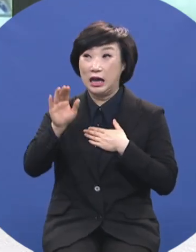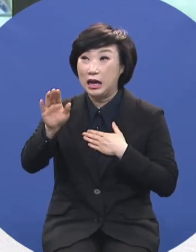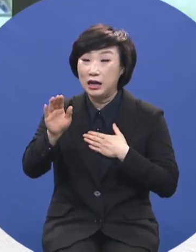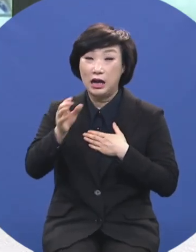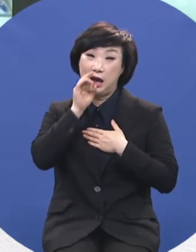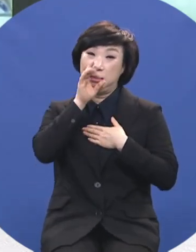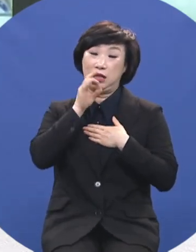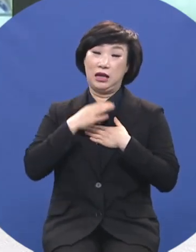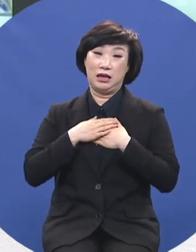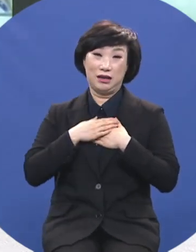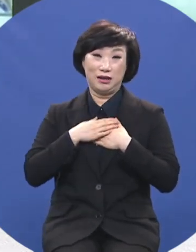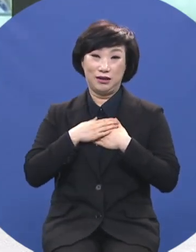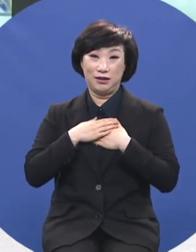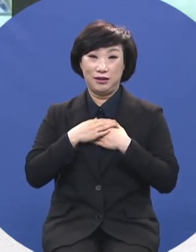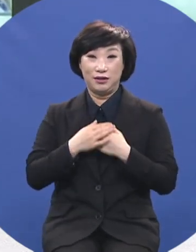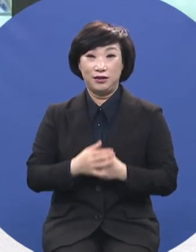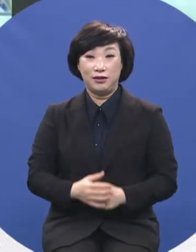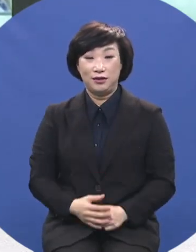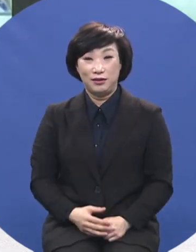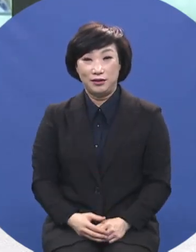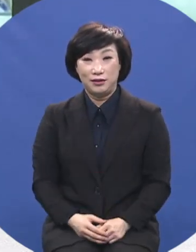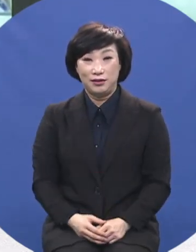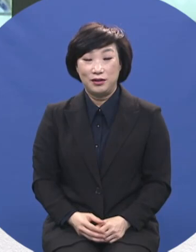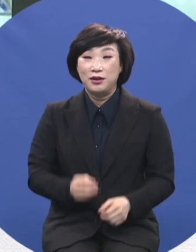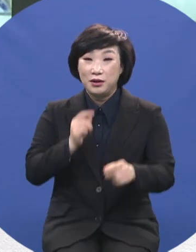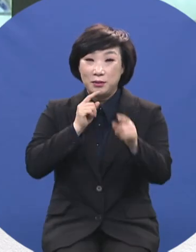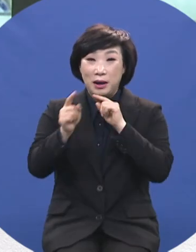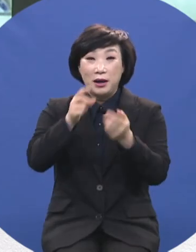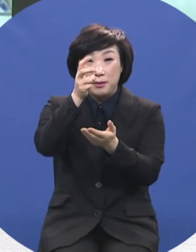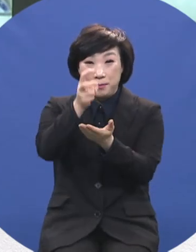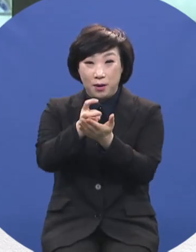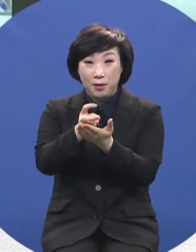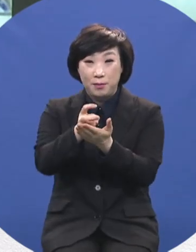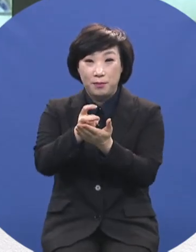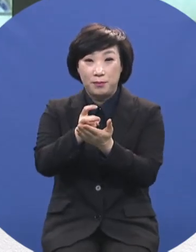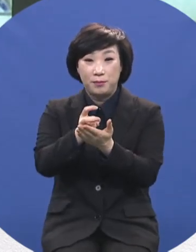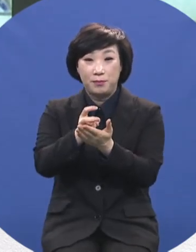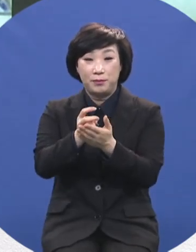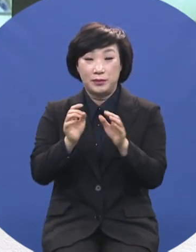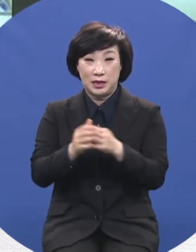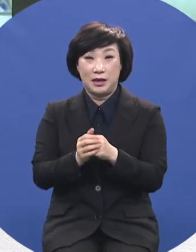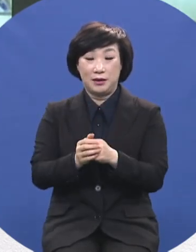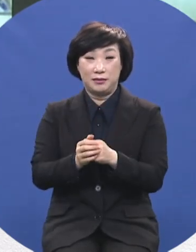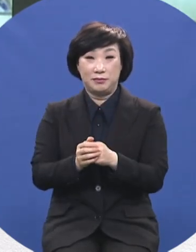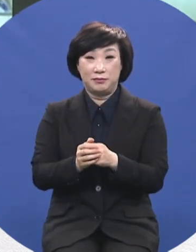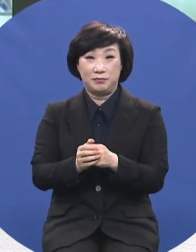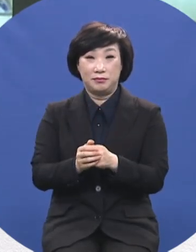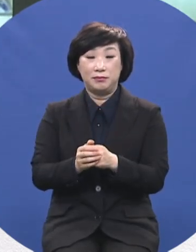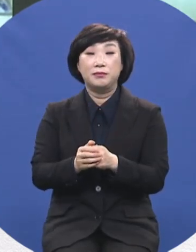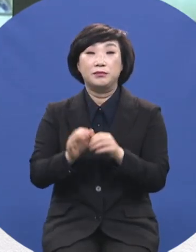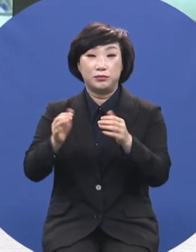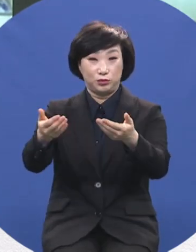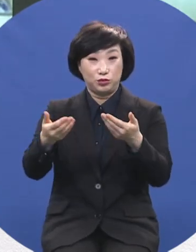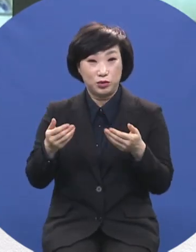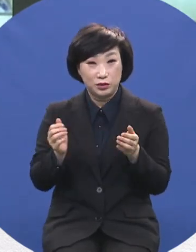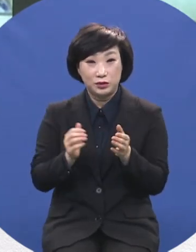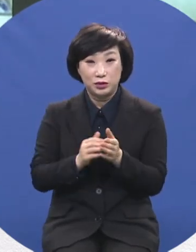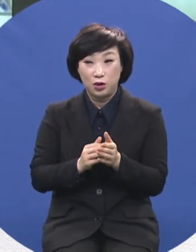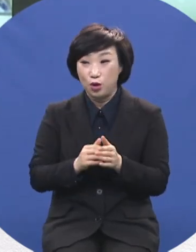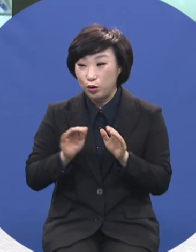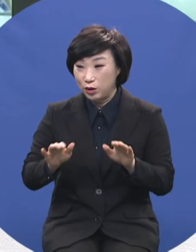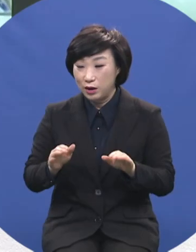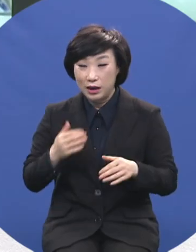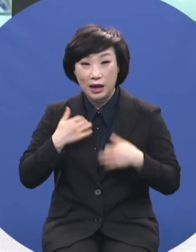거야. 절대. 딱 말씀의 법으로 금을 그었어요. 자,